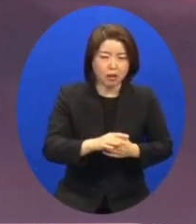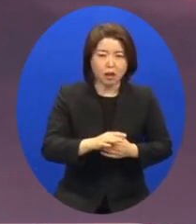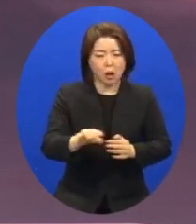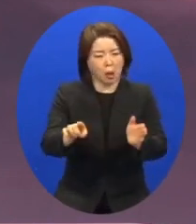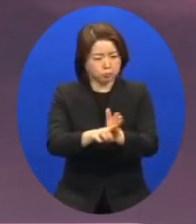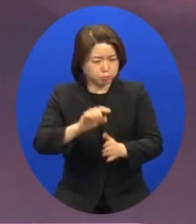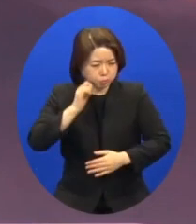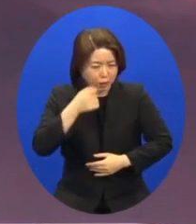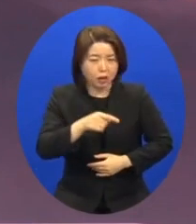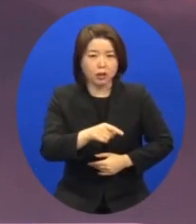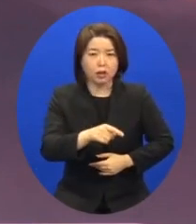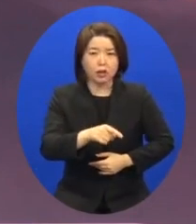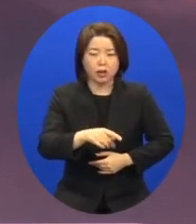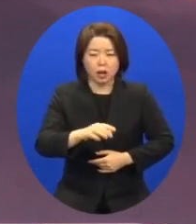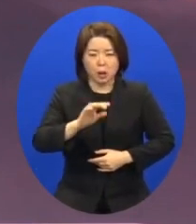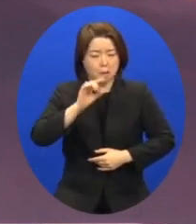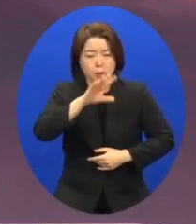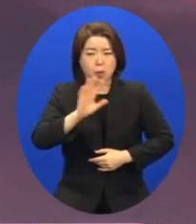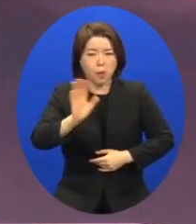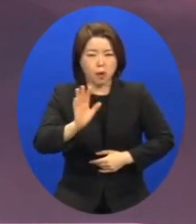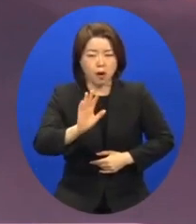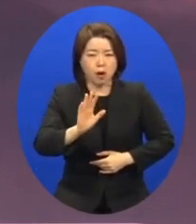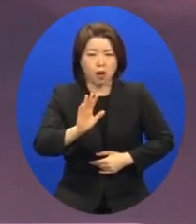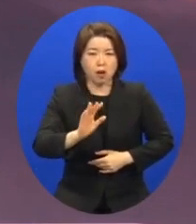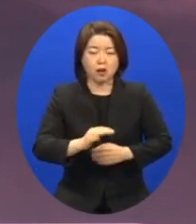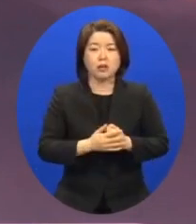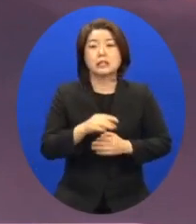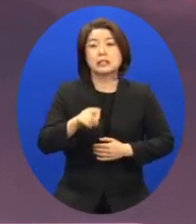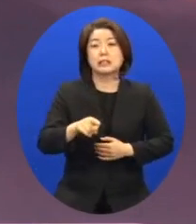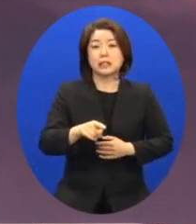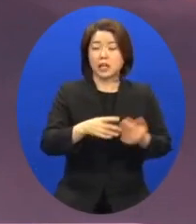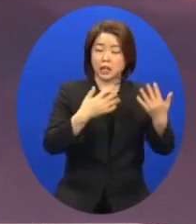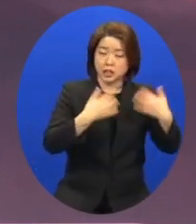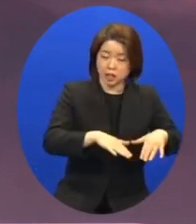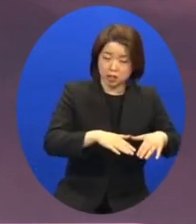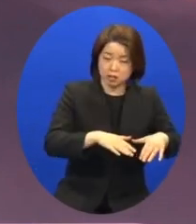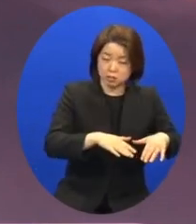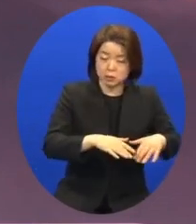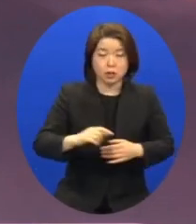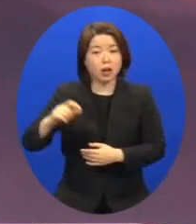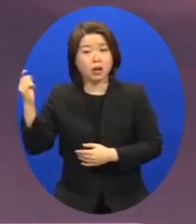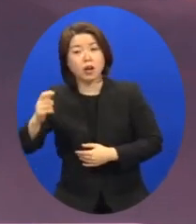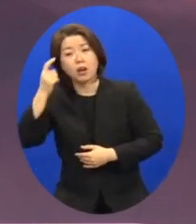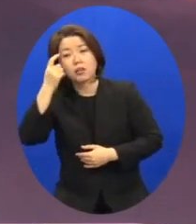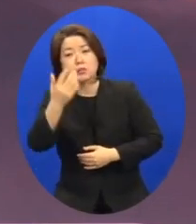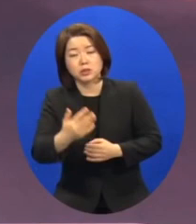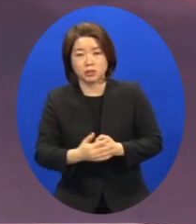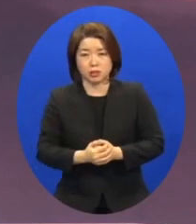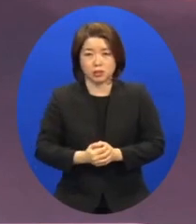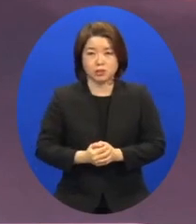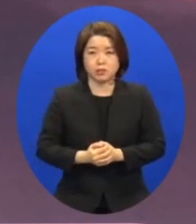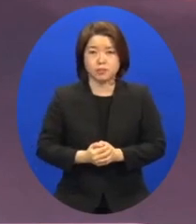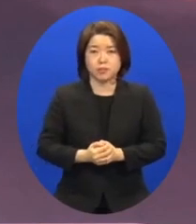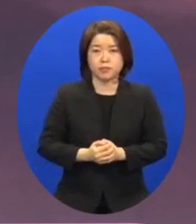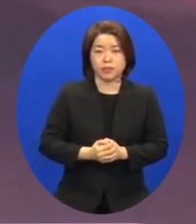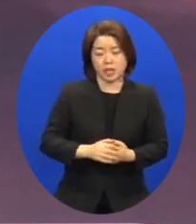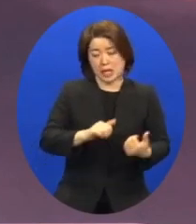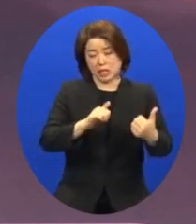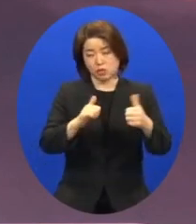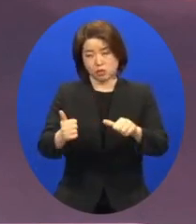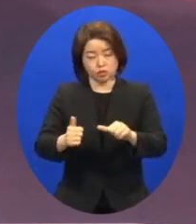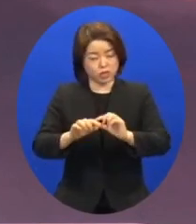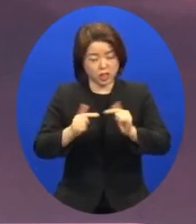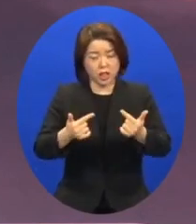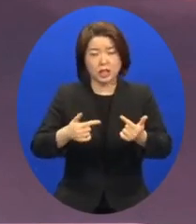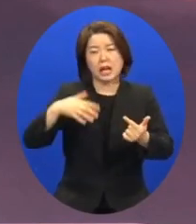믿어지지 않는다 못 하겠다 그게 약한 겁니까 강한 겁니까 죽지 않은 자